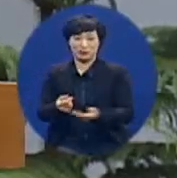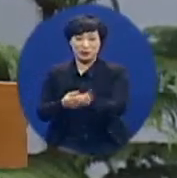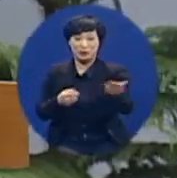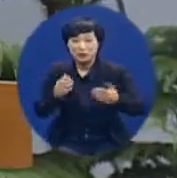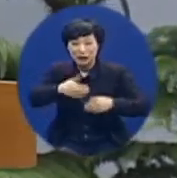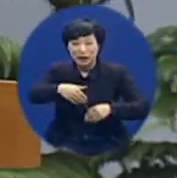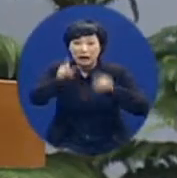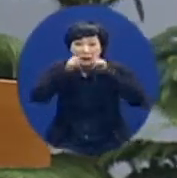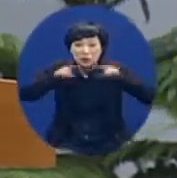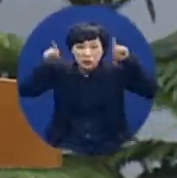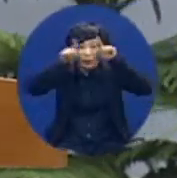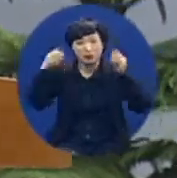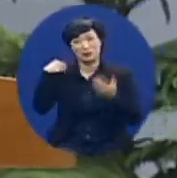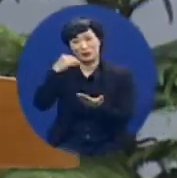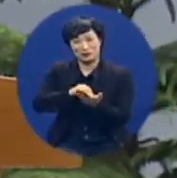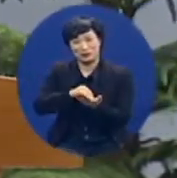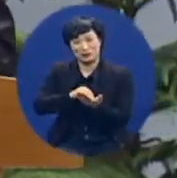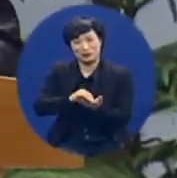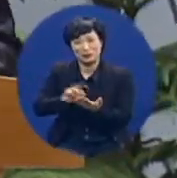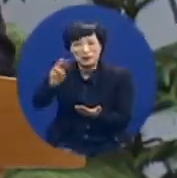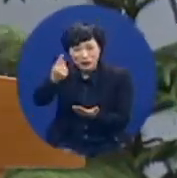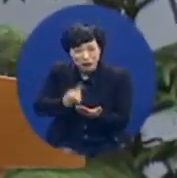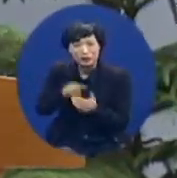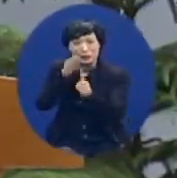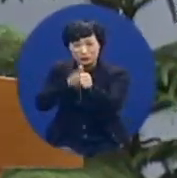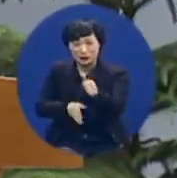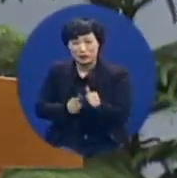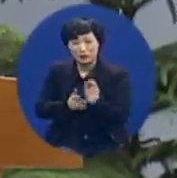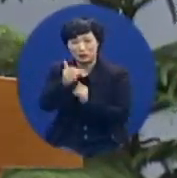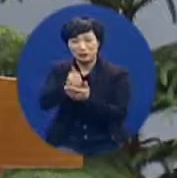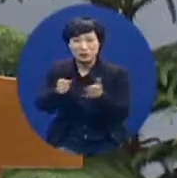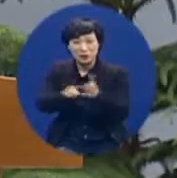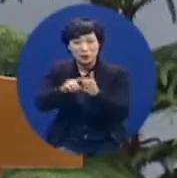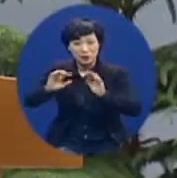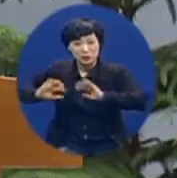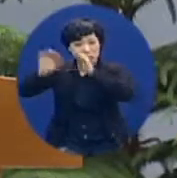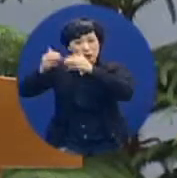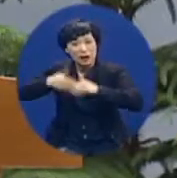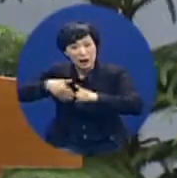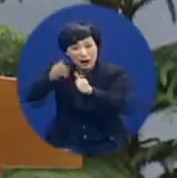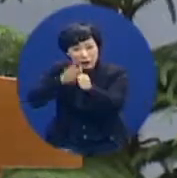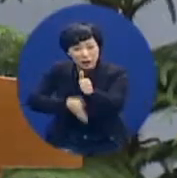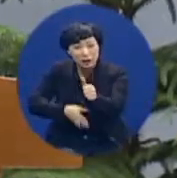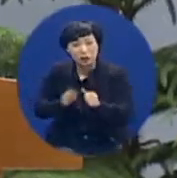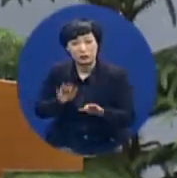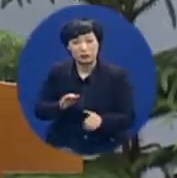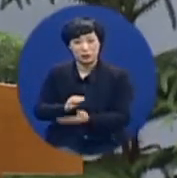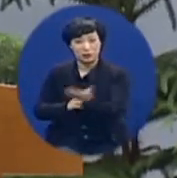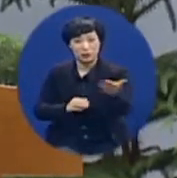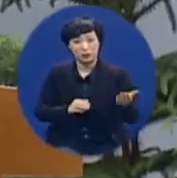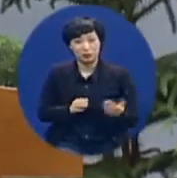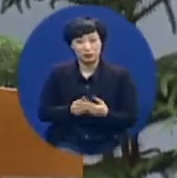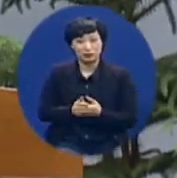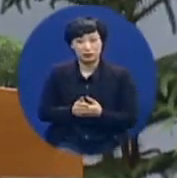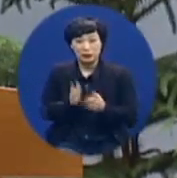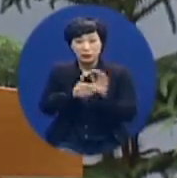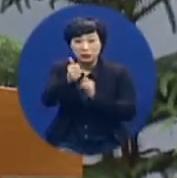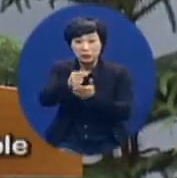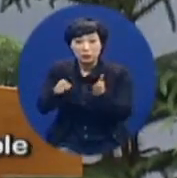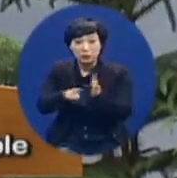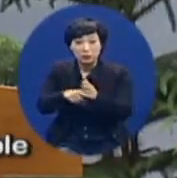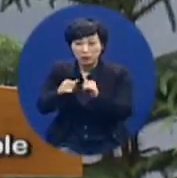지옥을 들이키세요 아멘 예수 믿고 천국 가세요 아멘 해도 예수 믿는 사람이